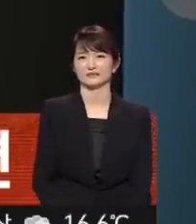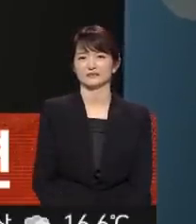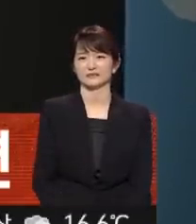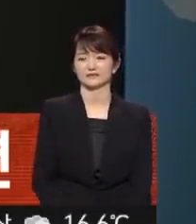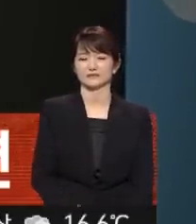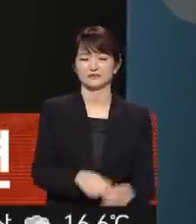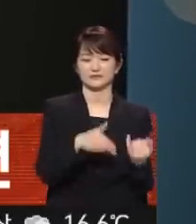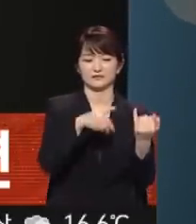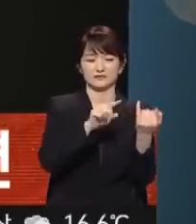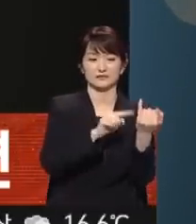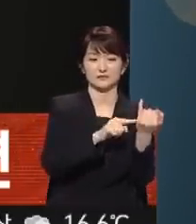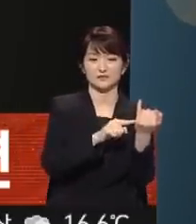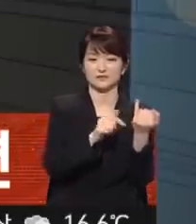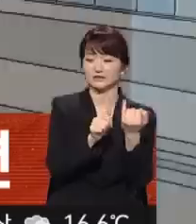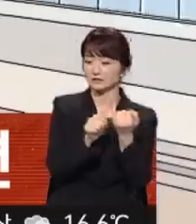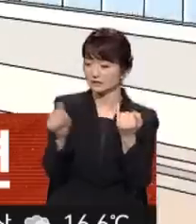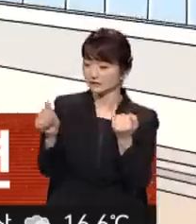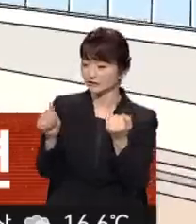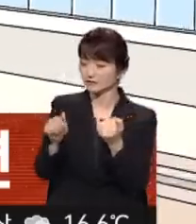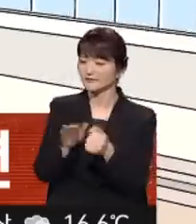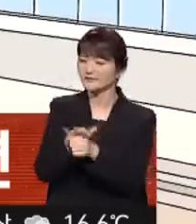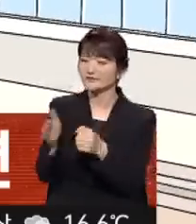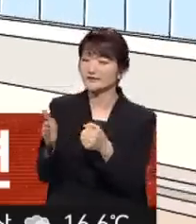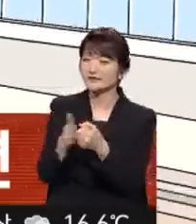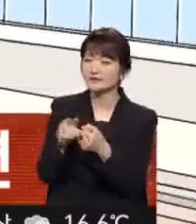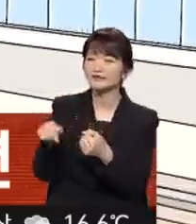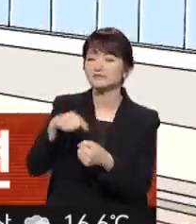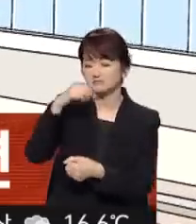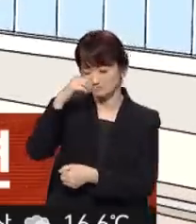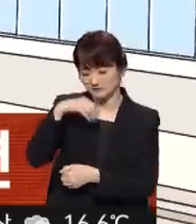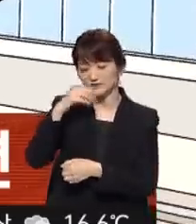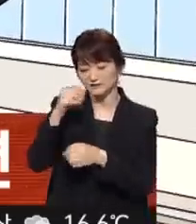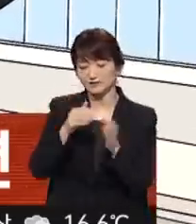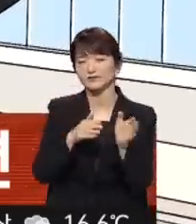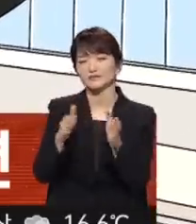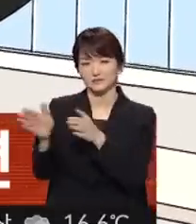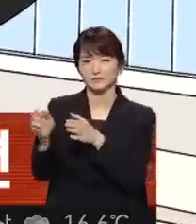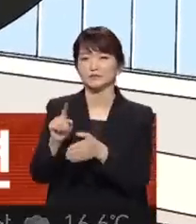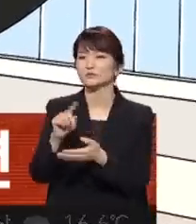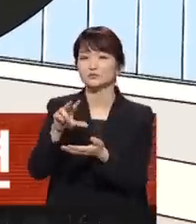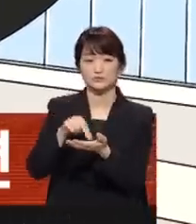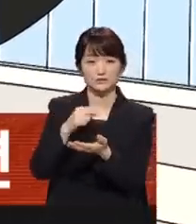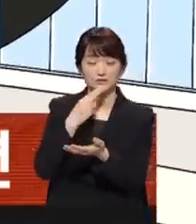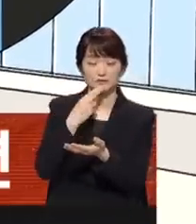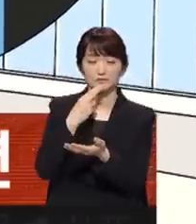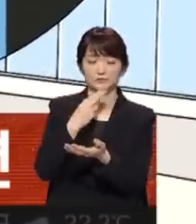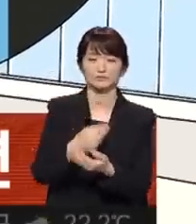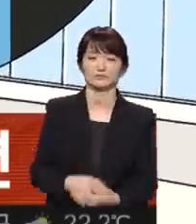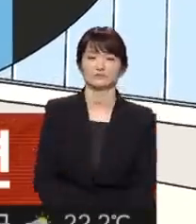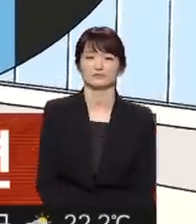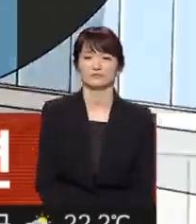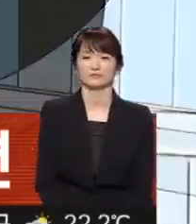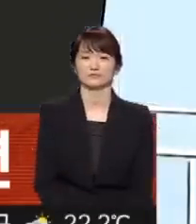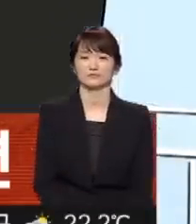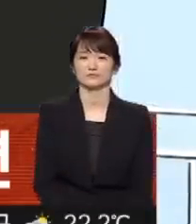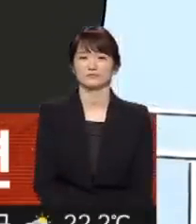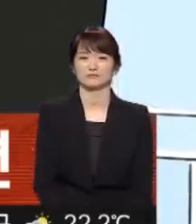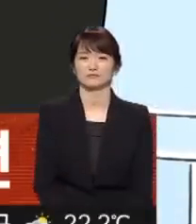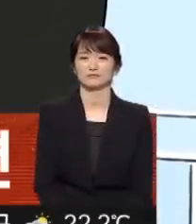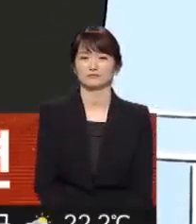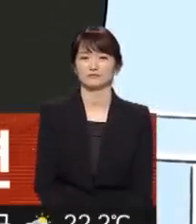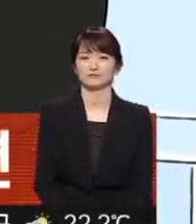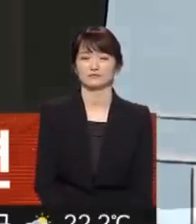보니까 눈에 뭐가 꼈겠어요. 콩깍지가 낀 겁니다. 그러니까 이런 문제는 아무 문제가 없고 거슬리지 않았던 거죠.